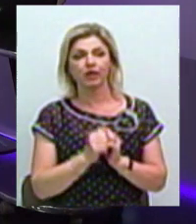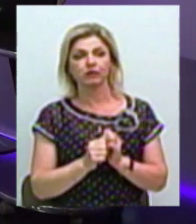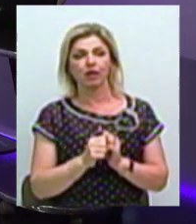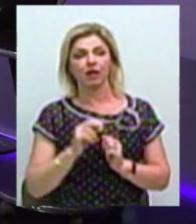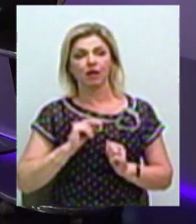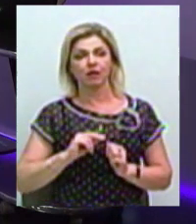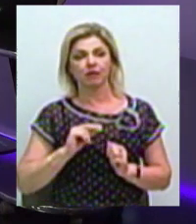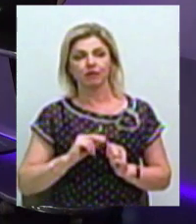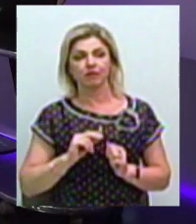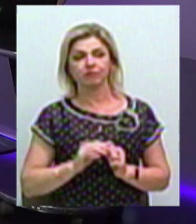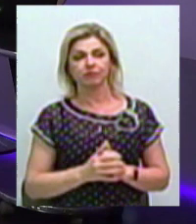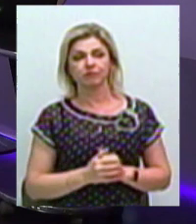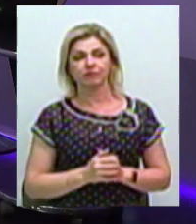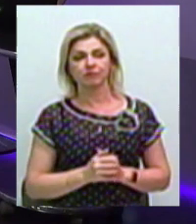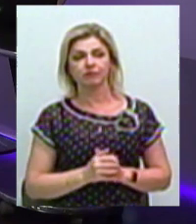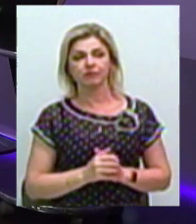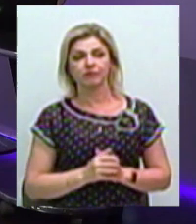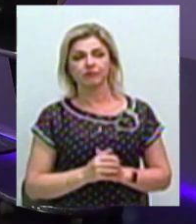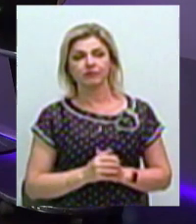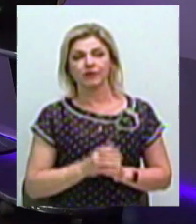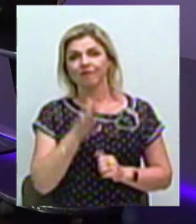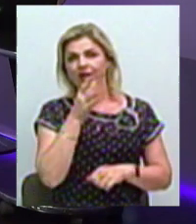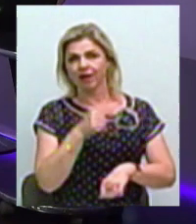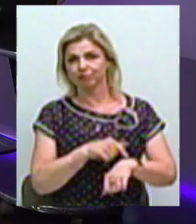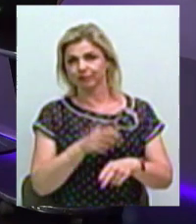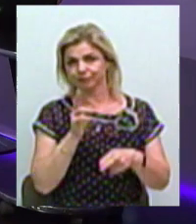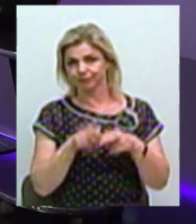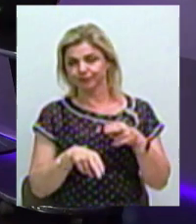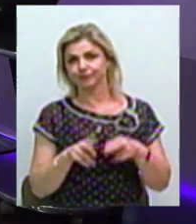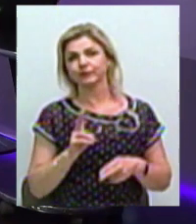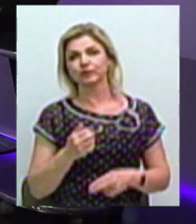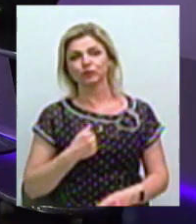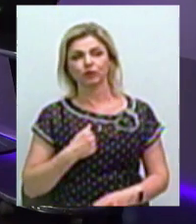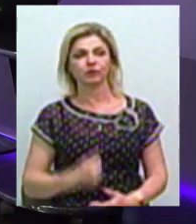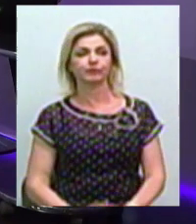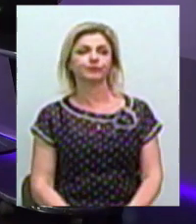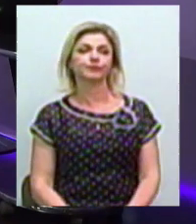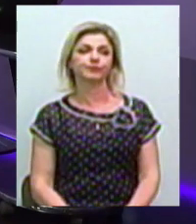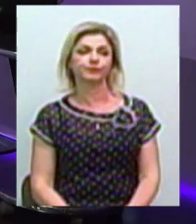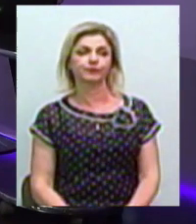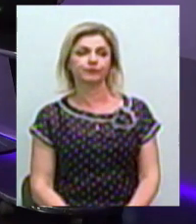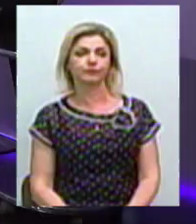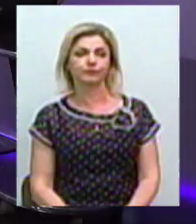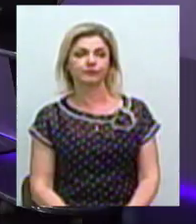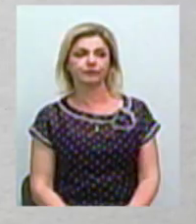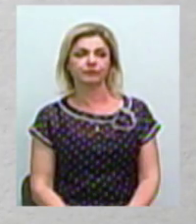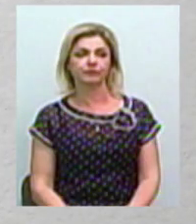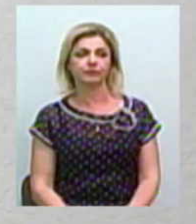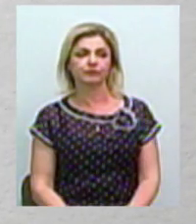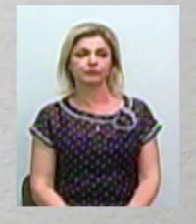працівника. Вийшов. На жаль. Тож, дякую, Тетяно, дякую, Володимире. Добре. Наступний раунд.